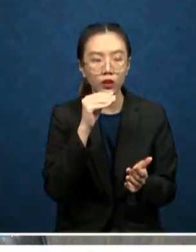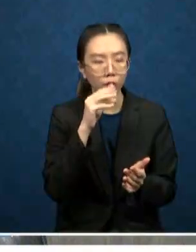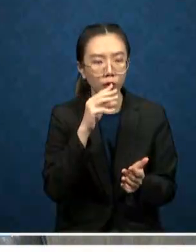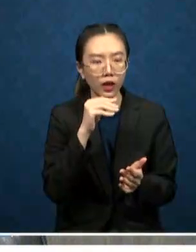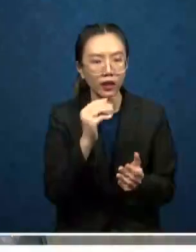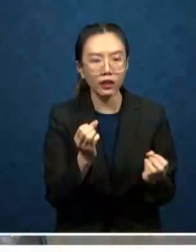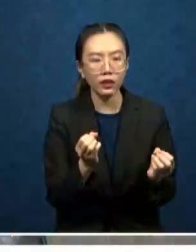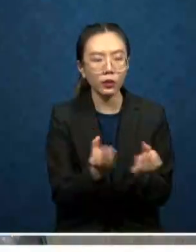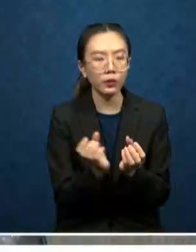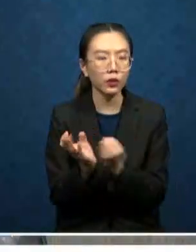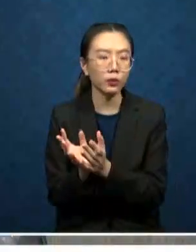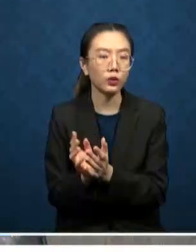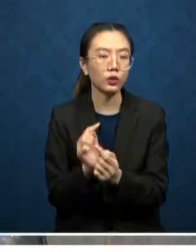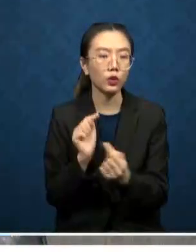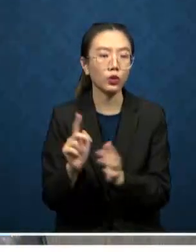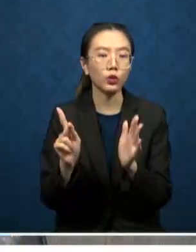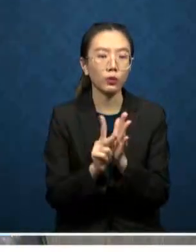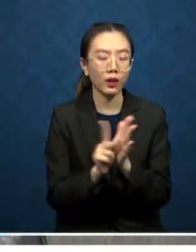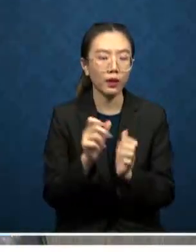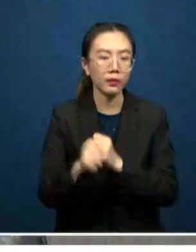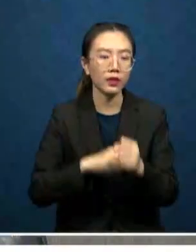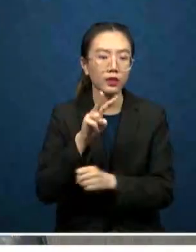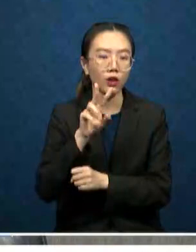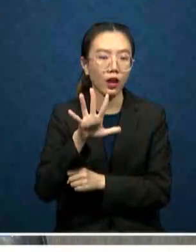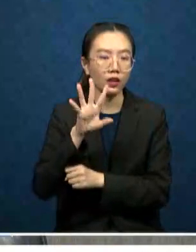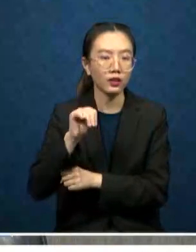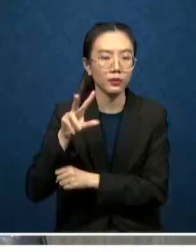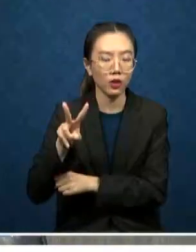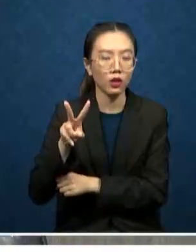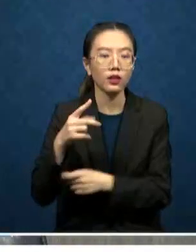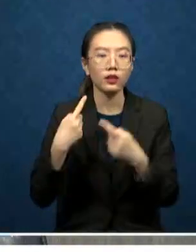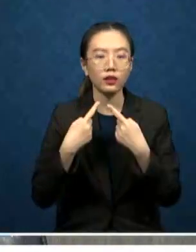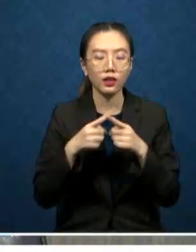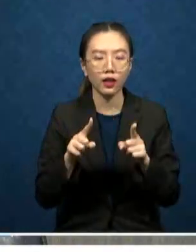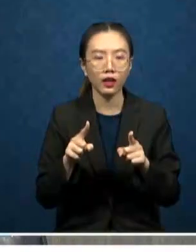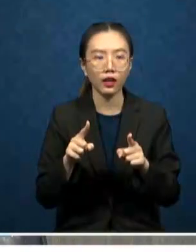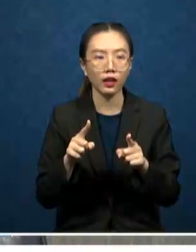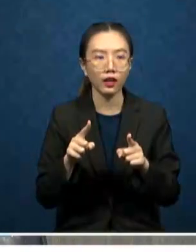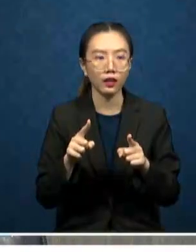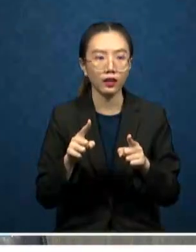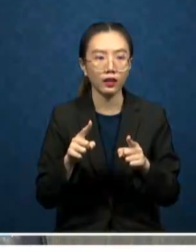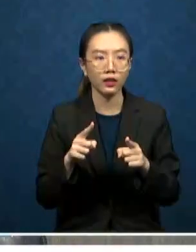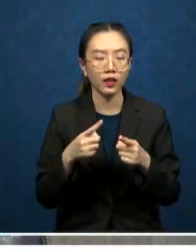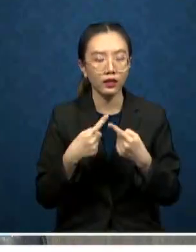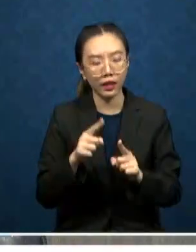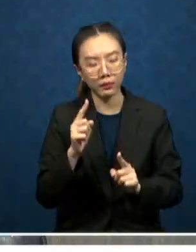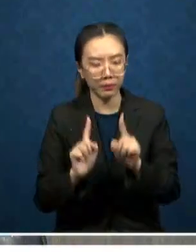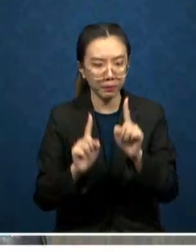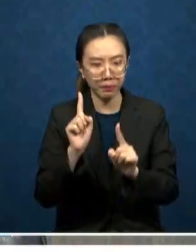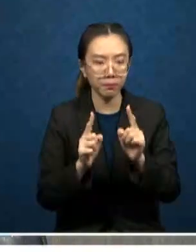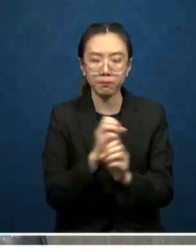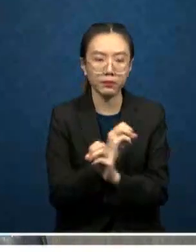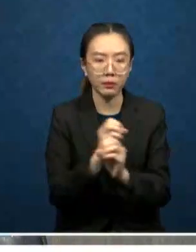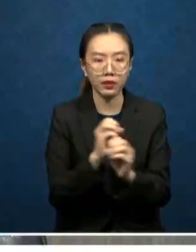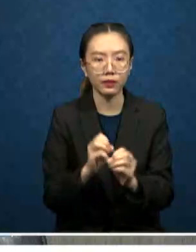หมายกระจายอำนาจในปี2542นะครับแต่ว่าไม่มีไม่มีการประเมิน